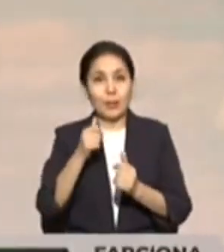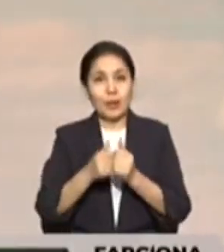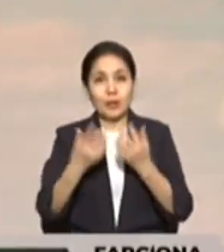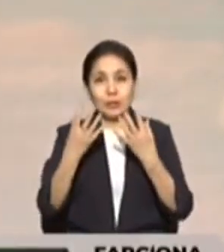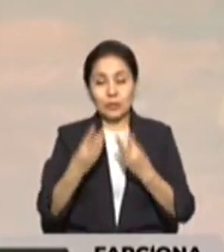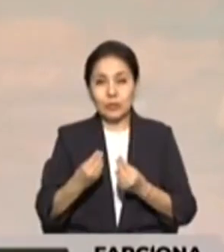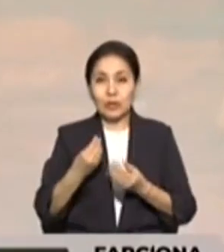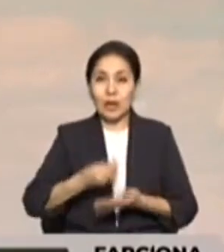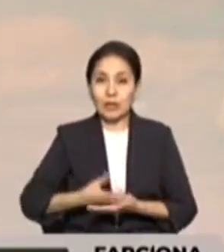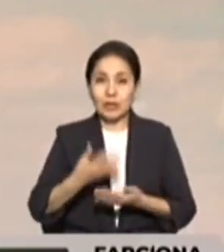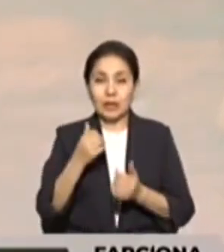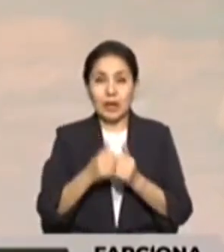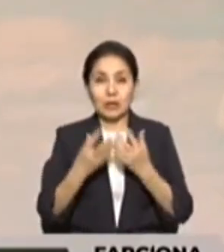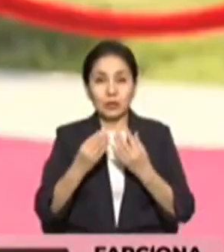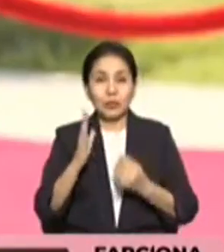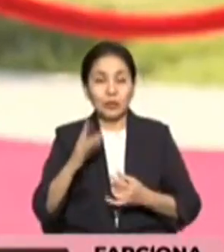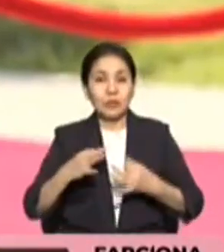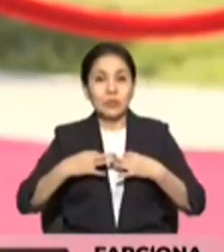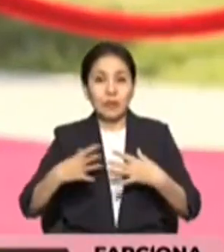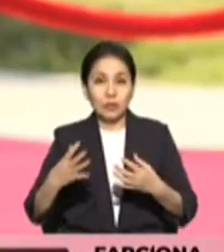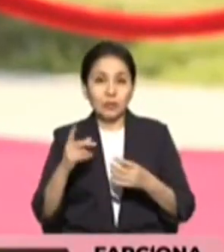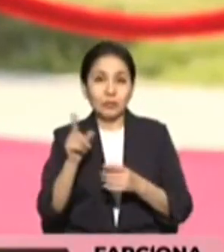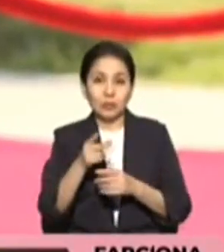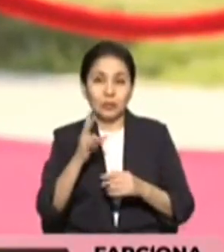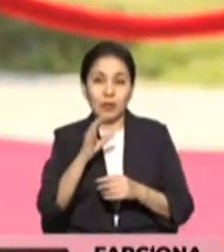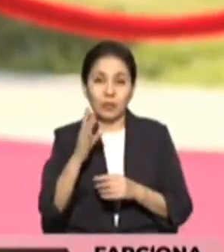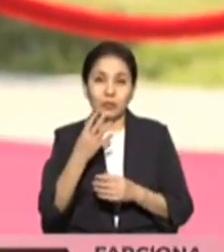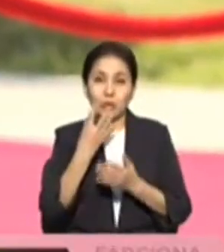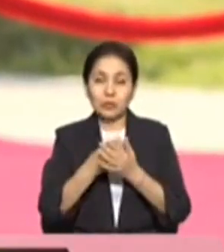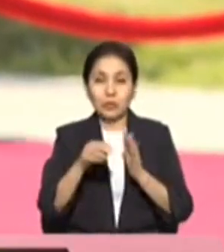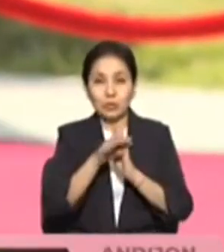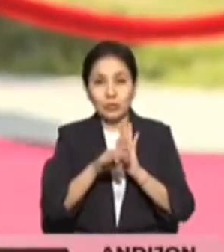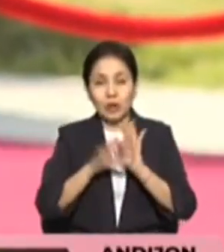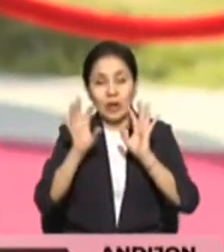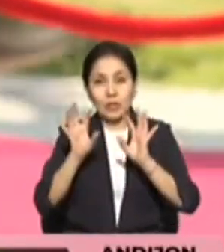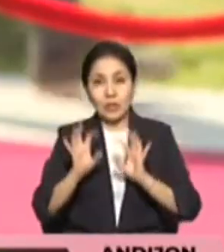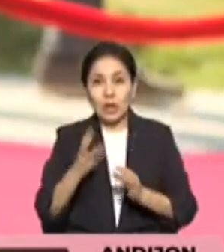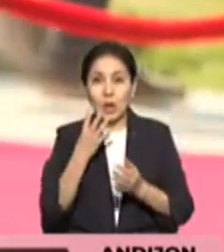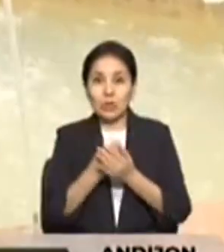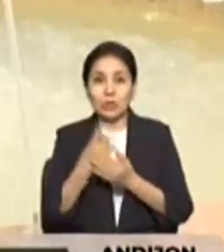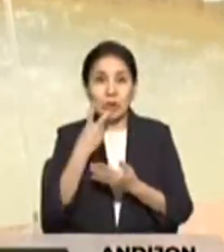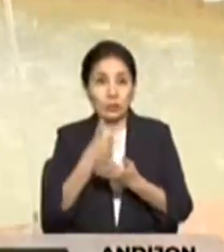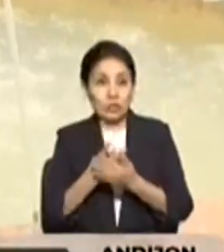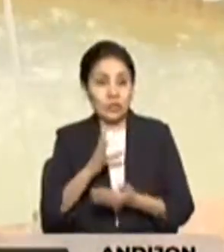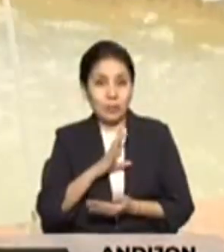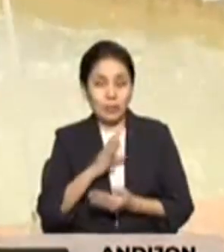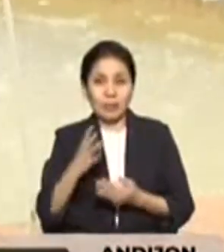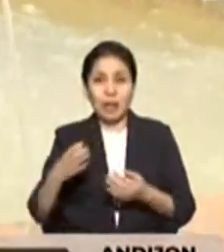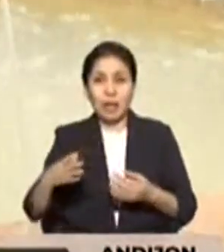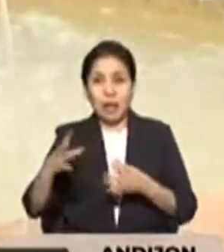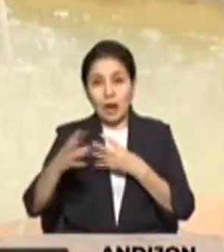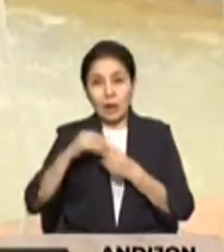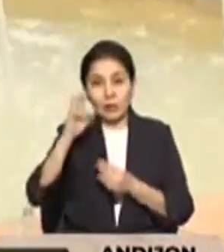qadr o'libon, har kuning bo'lsin Navro'z deb nomlandi. Unda Navro'z milliy urf-odat an'analarimizni o'zida mujassam etgan,